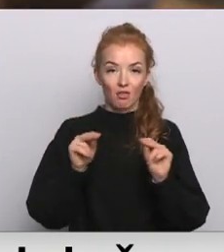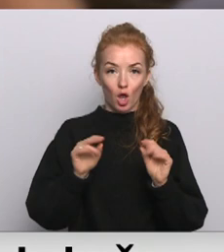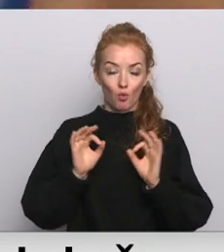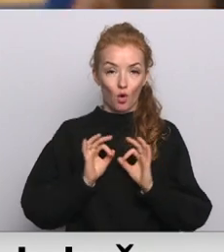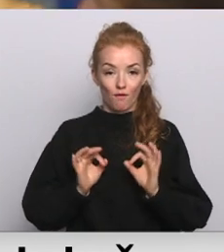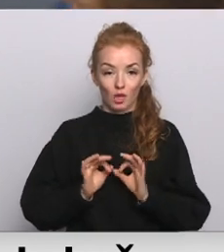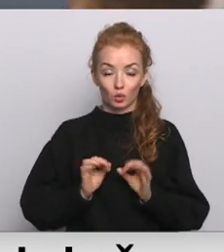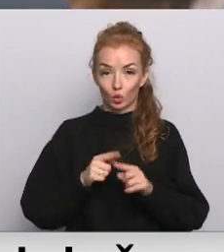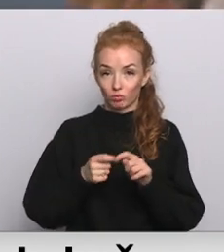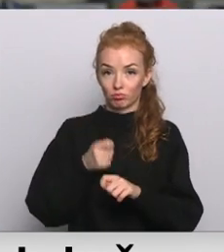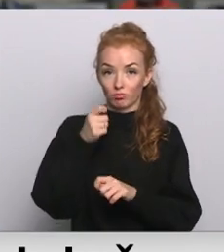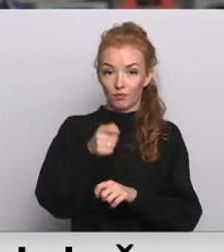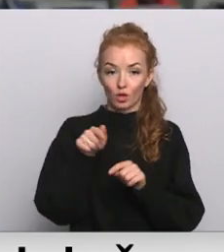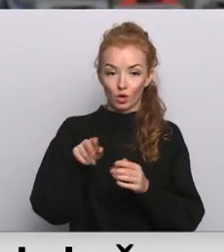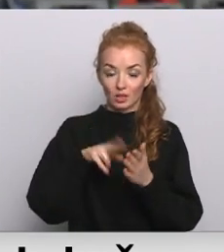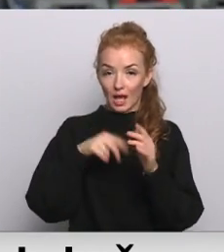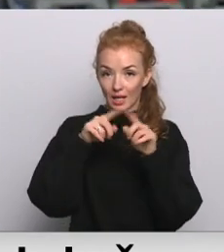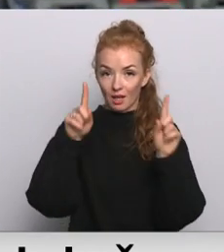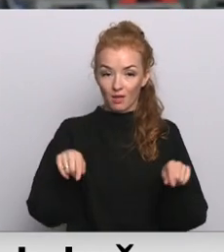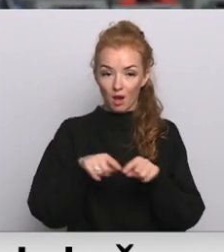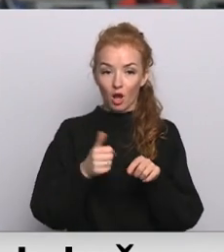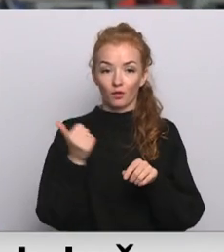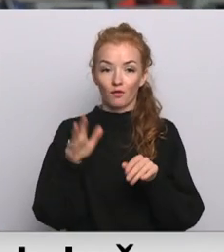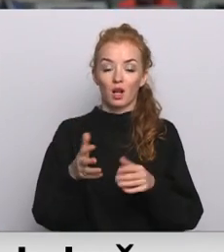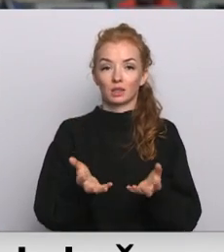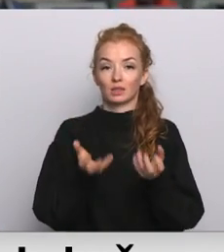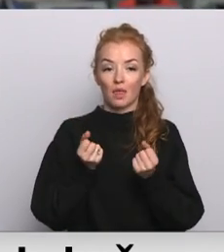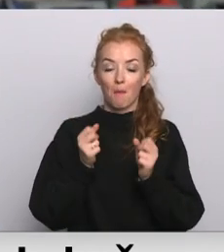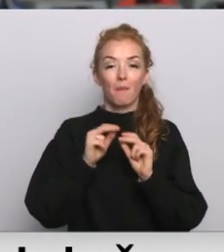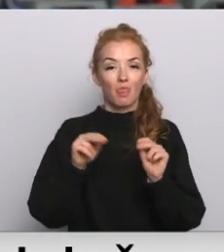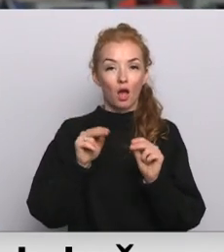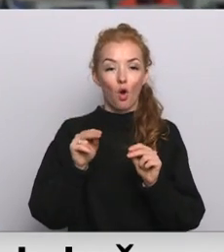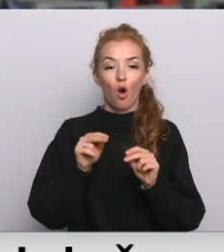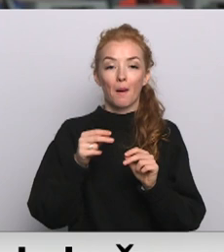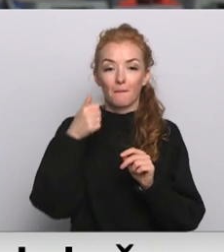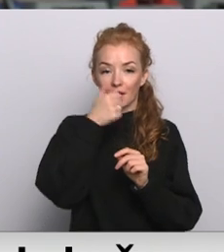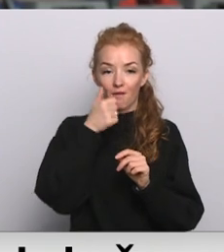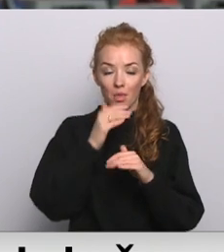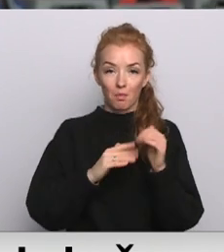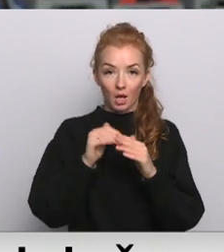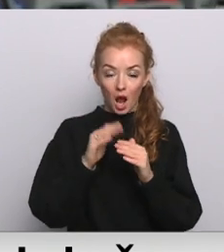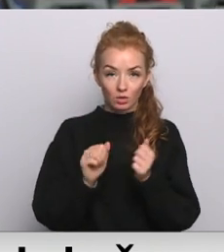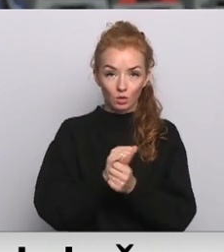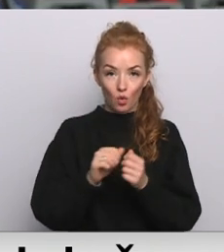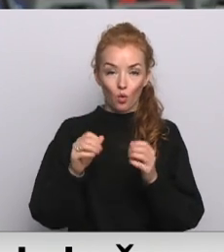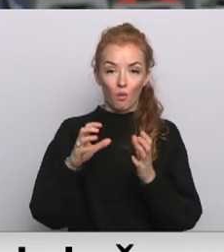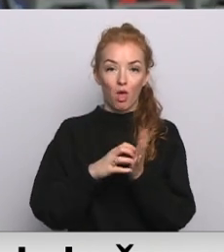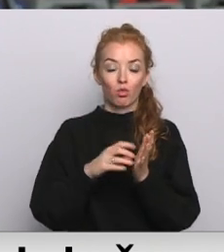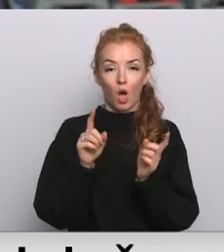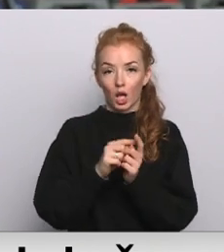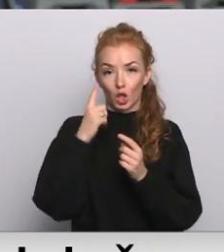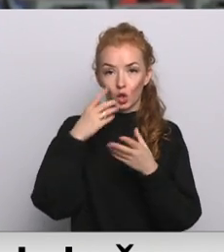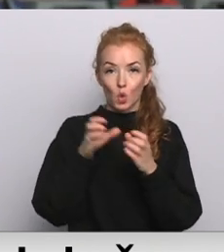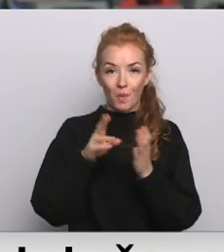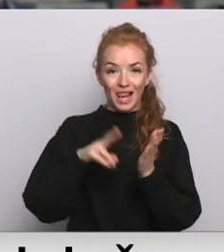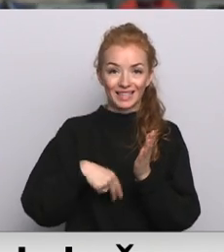profesijai. Iesniedzot šo treneru certifikātu, viņi var saņemt pedagoga privātu praksi certifikātu, viņi var saņemt domas licenci, kas